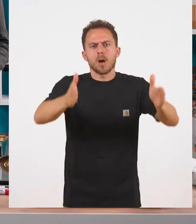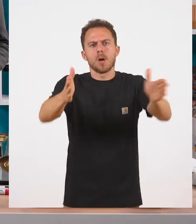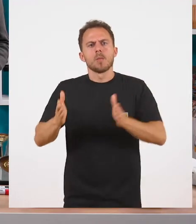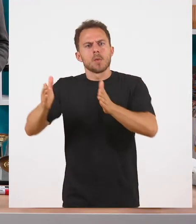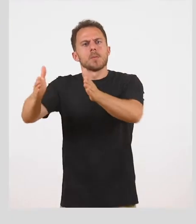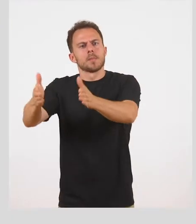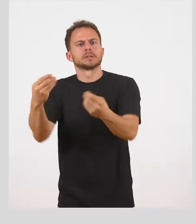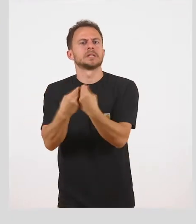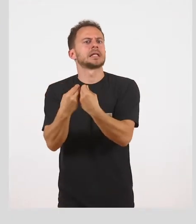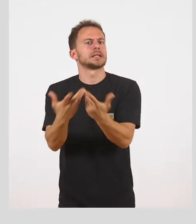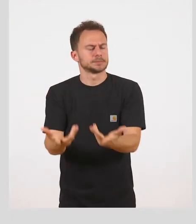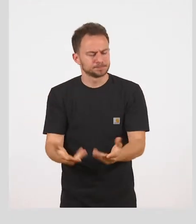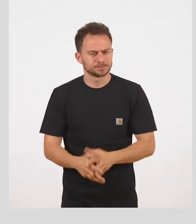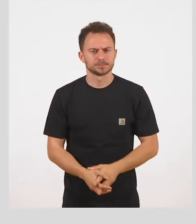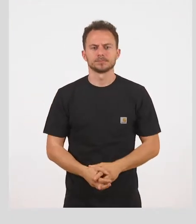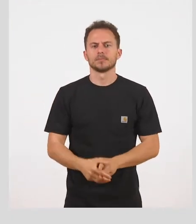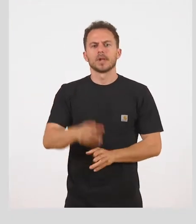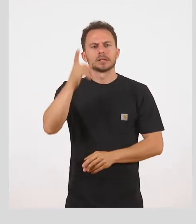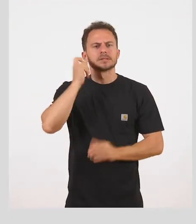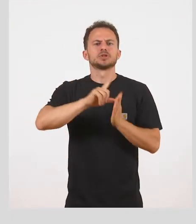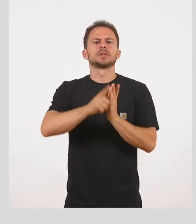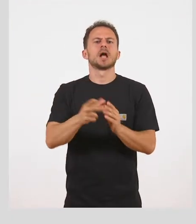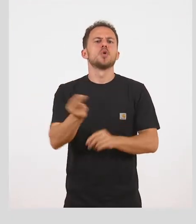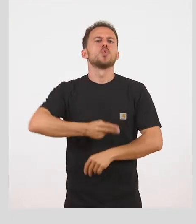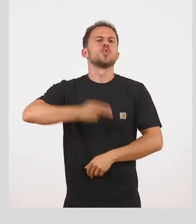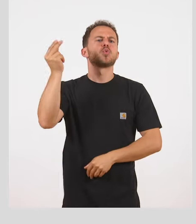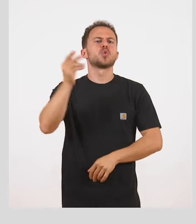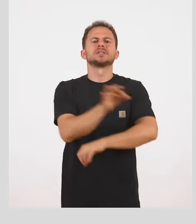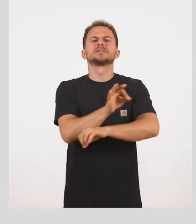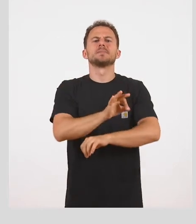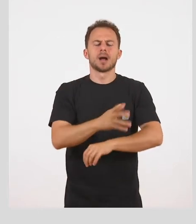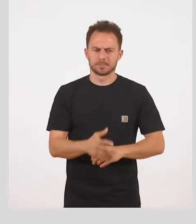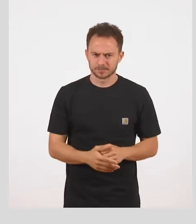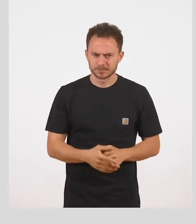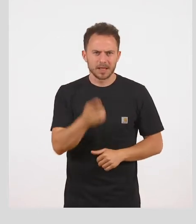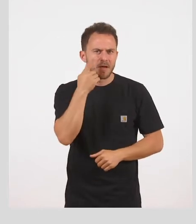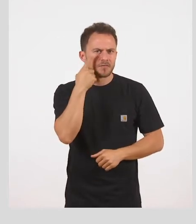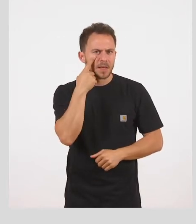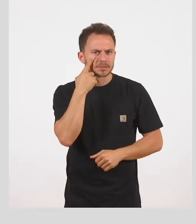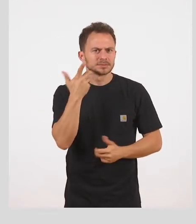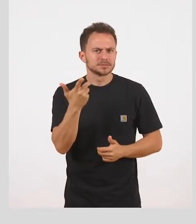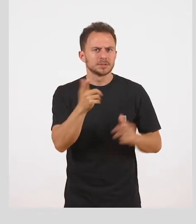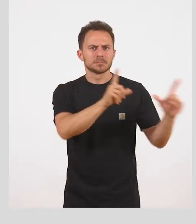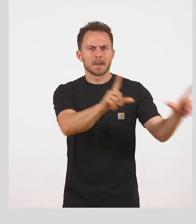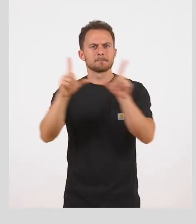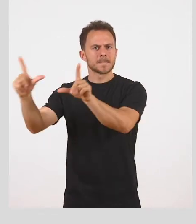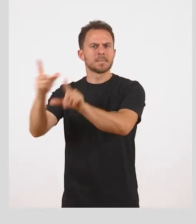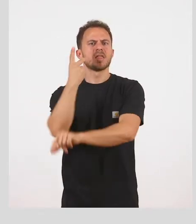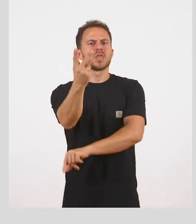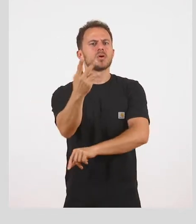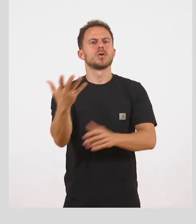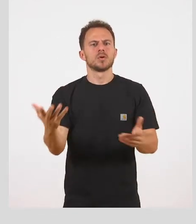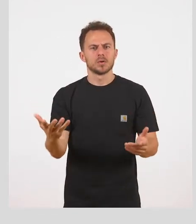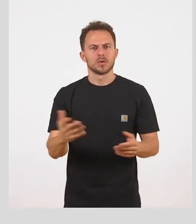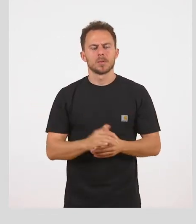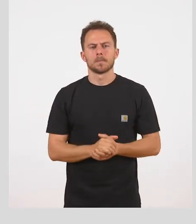Αυτό έχει να κάνει με γνωστά γεωμετρικά σχήματα. Ας δούμε στην εικόνα, στην επόμενη εικόνα, δύο ξεχωριστές εικόνες,